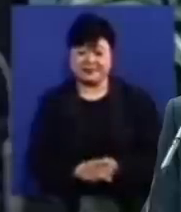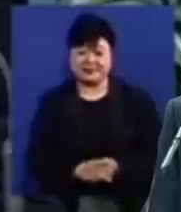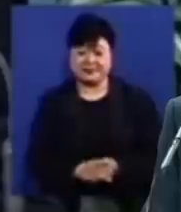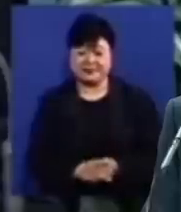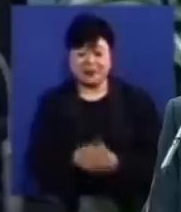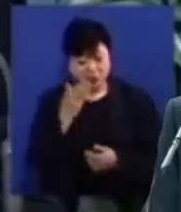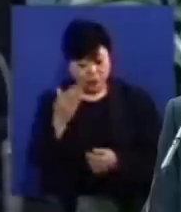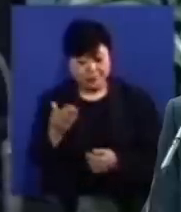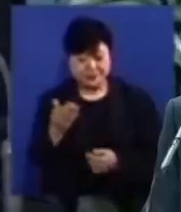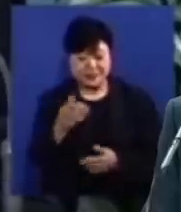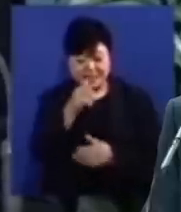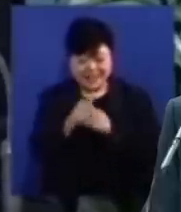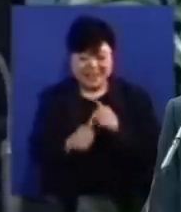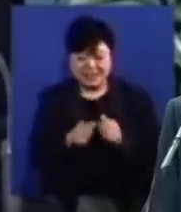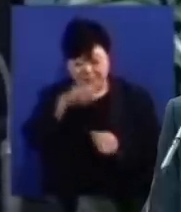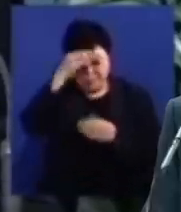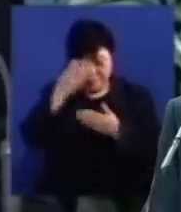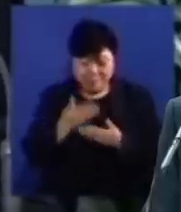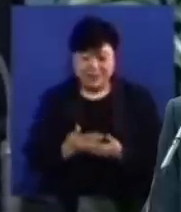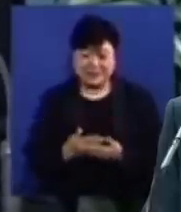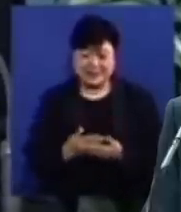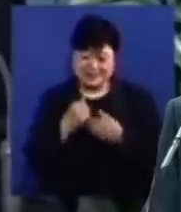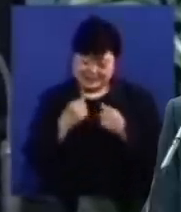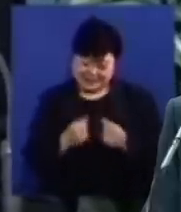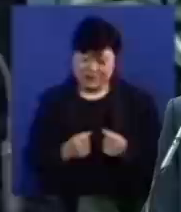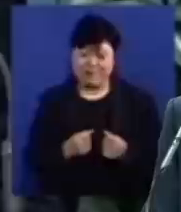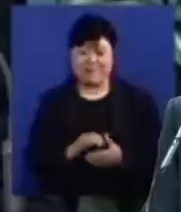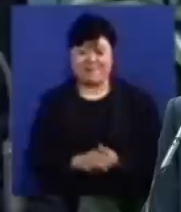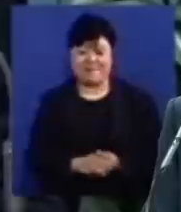그리고 여러분은 하나님을 닮은 사람들로서